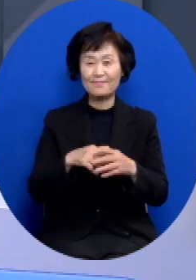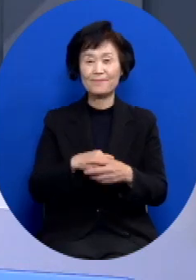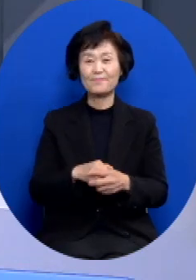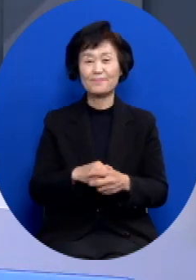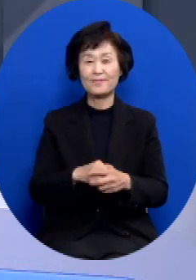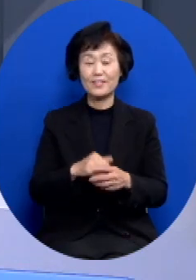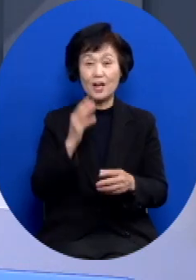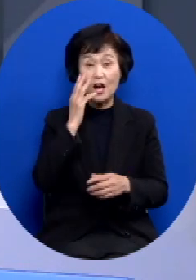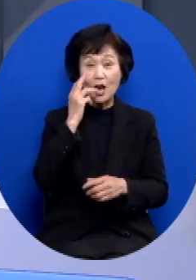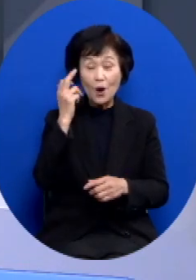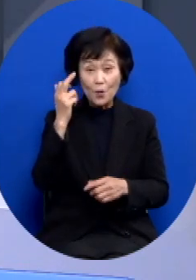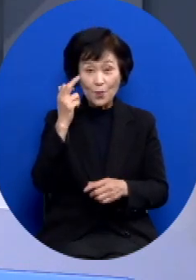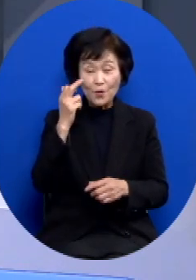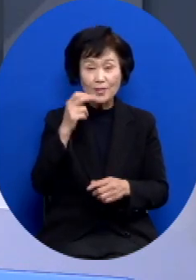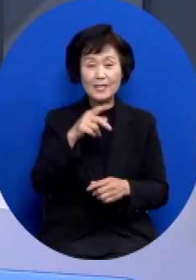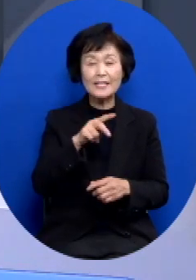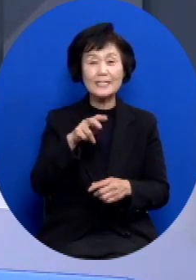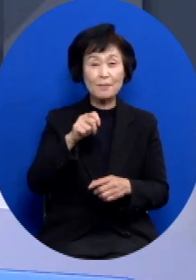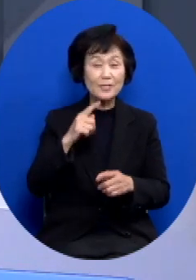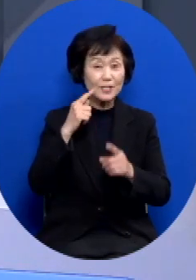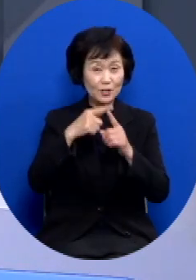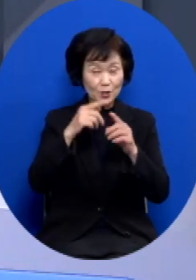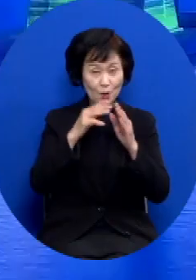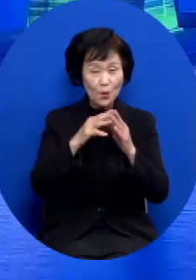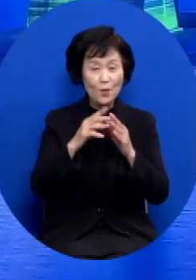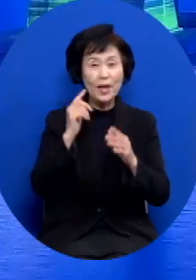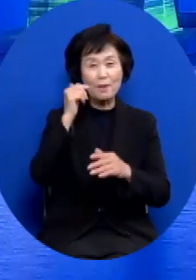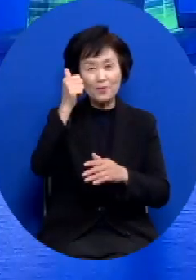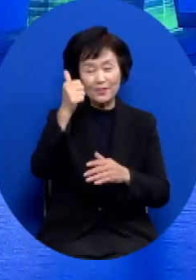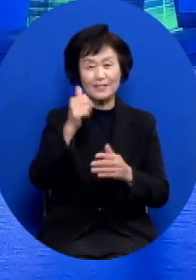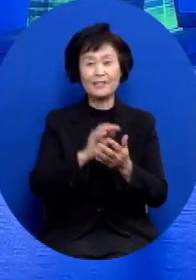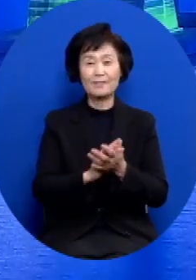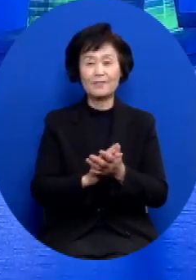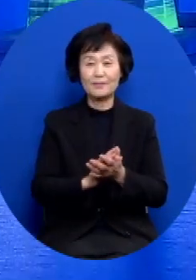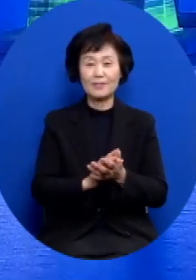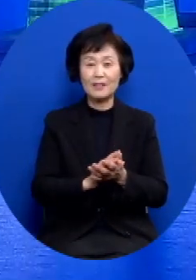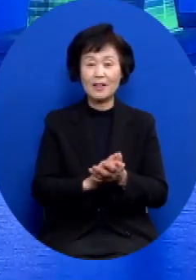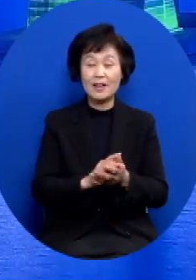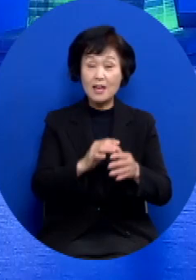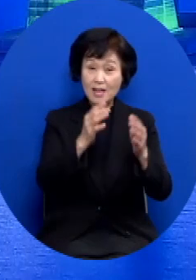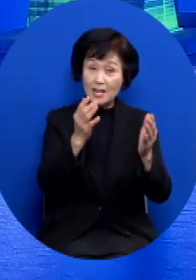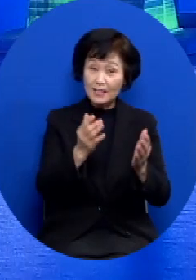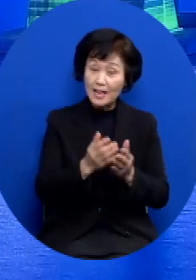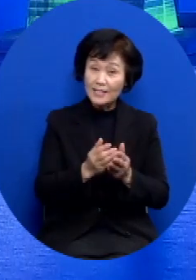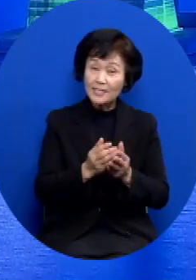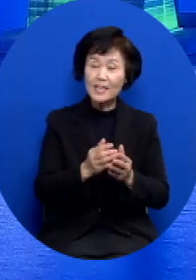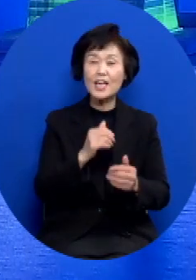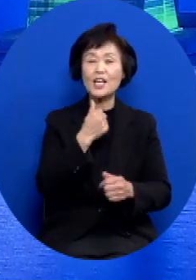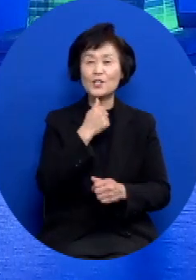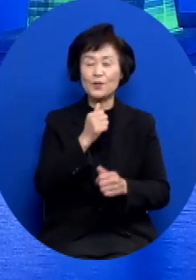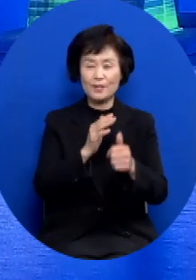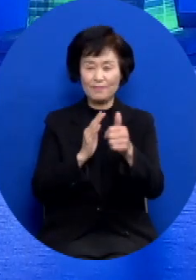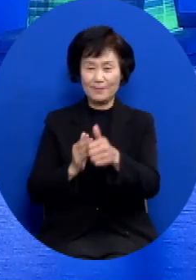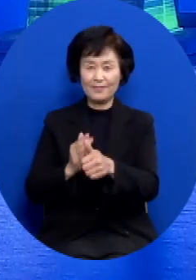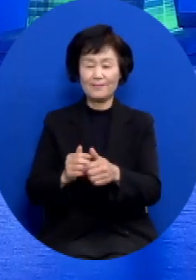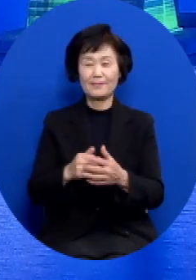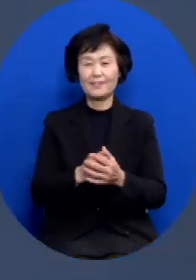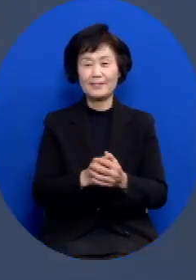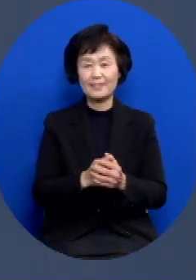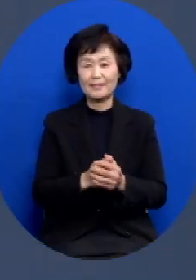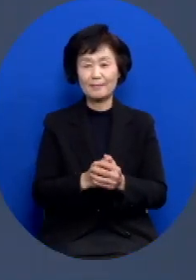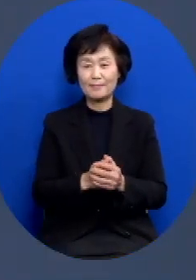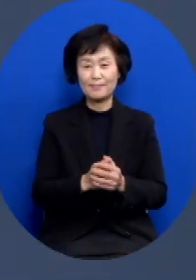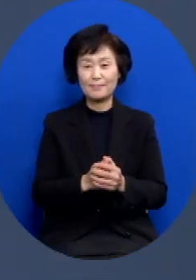안녕하세요 울산 삼산교회 김원필 목사입니다네 목사님 먼저 홀리웨이브 무브먼트가 어떤 단체인지 소개 부탁드리겠습니다네